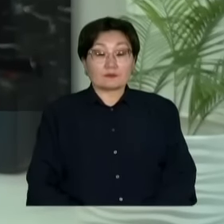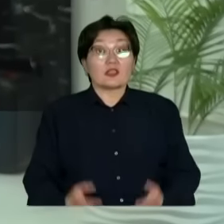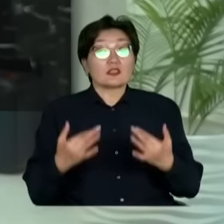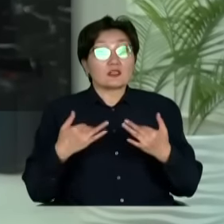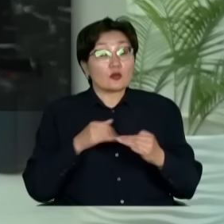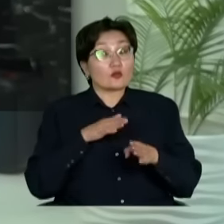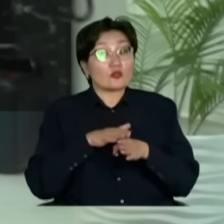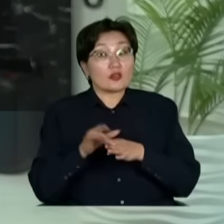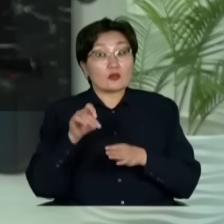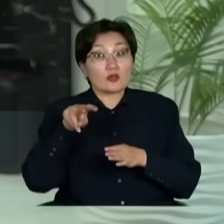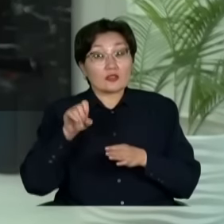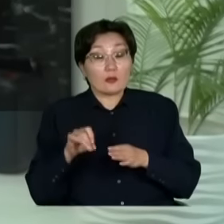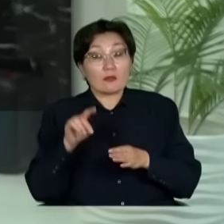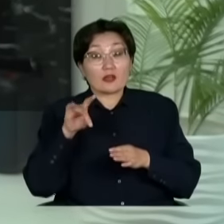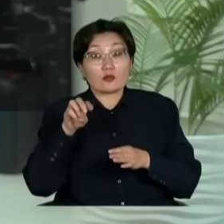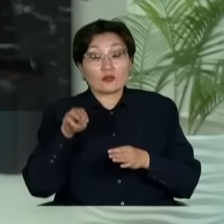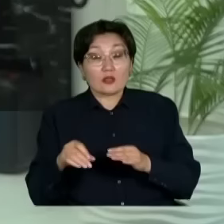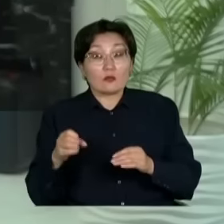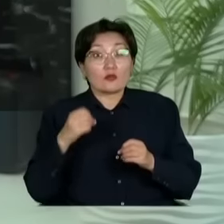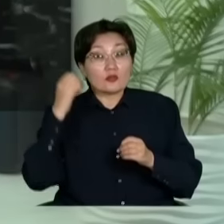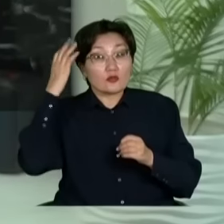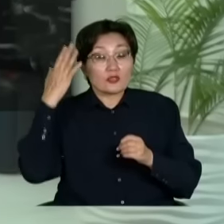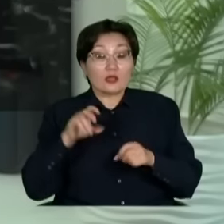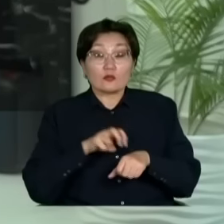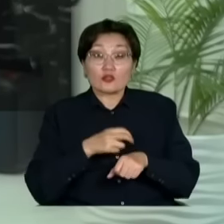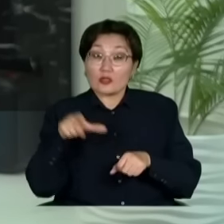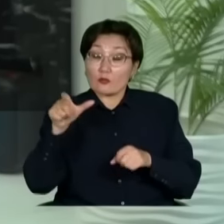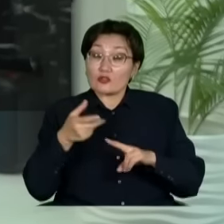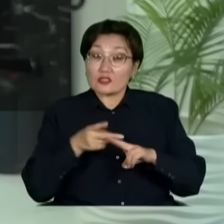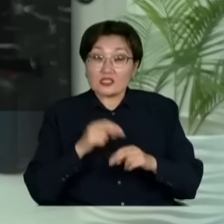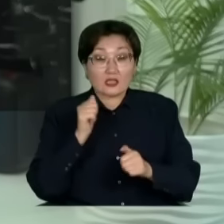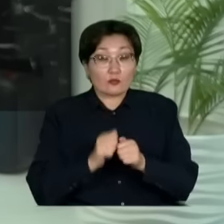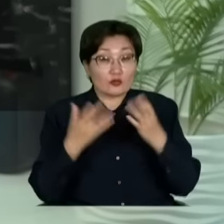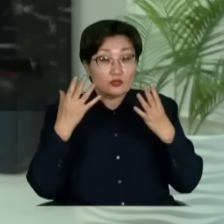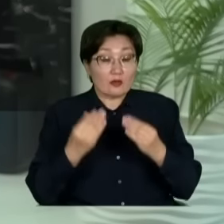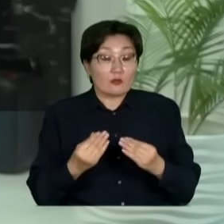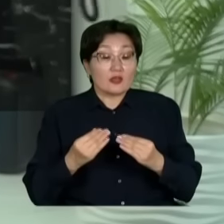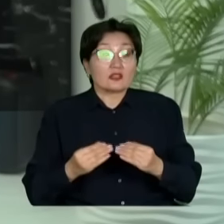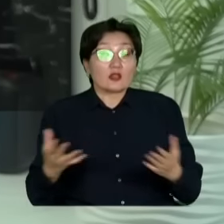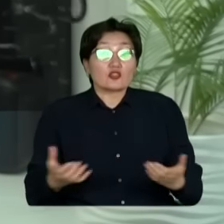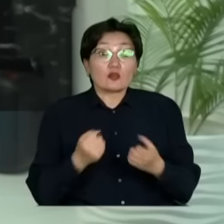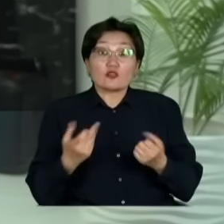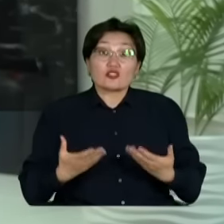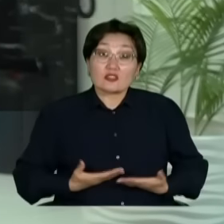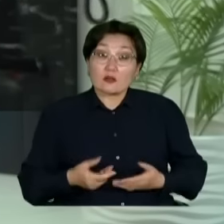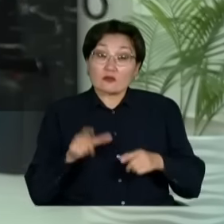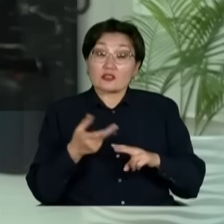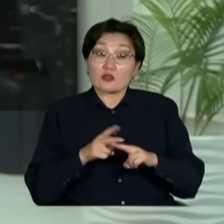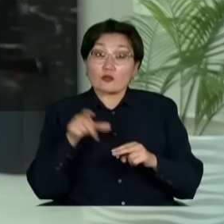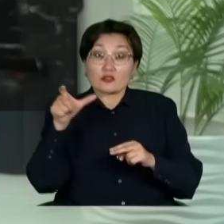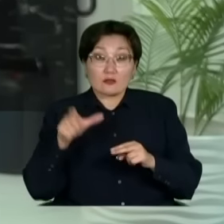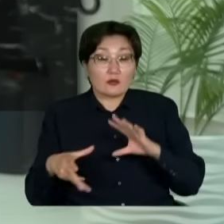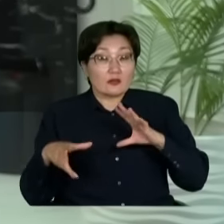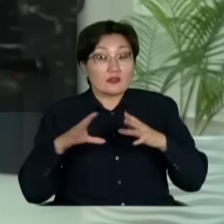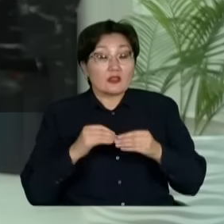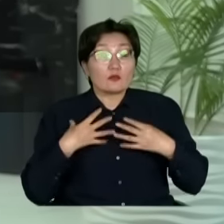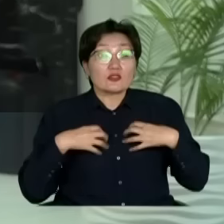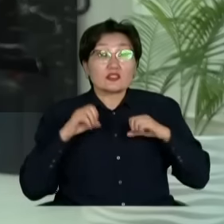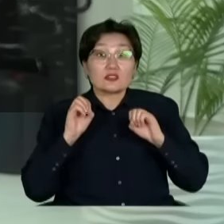Я исполняю роль талантливого нейрохирурга который каждый день приходится спасать жизни это человек всего себя